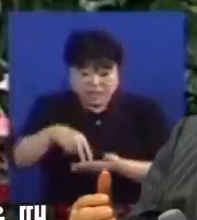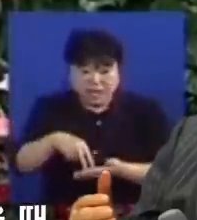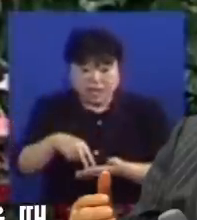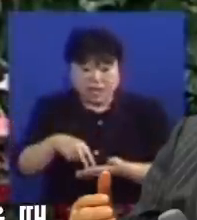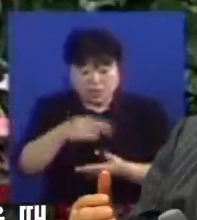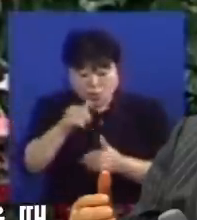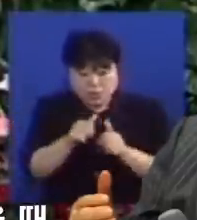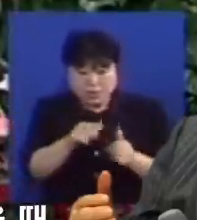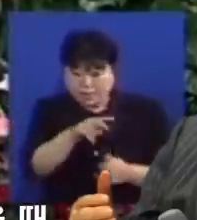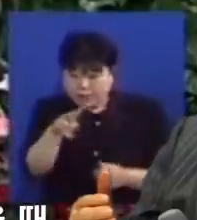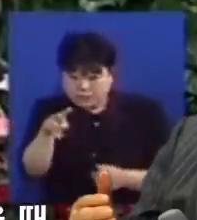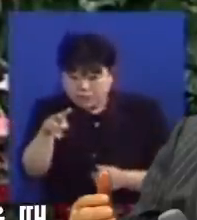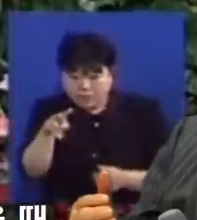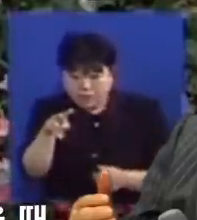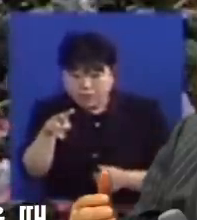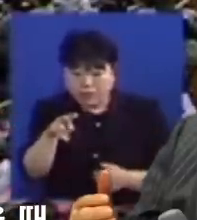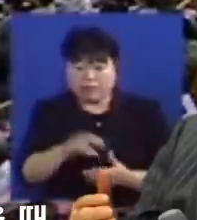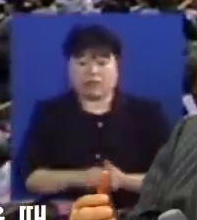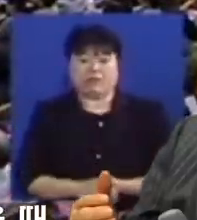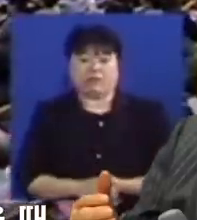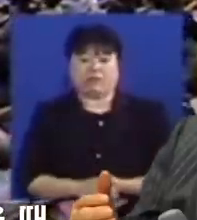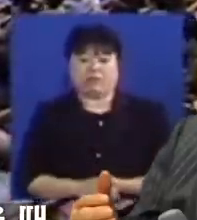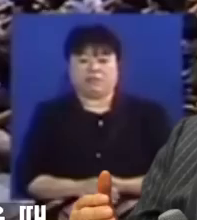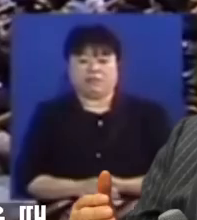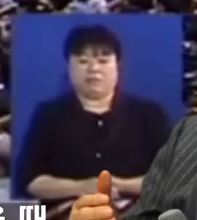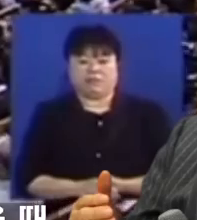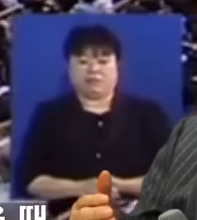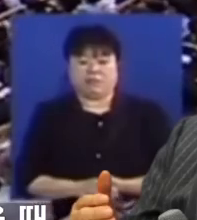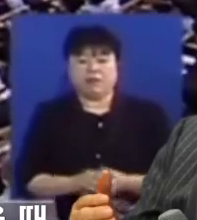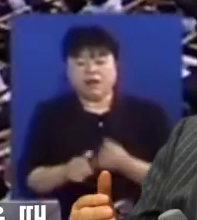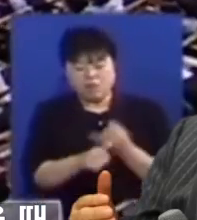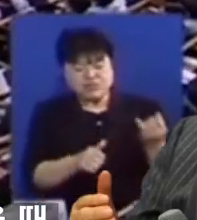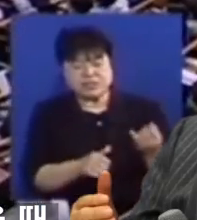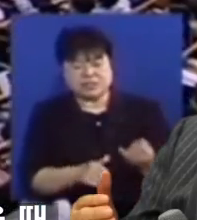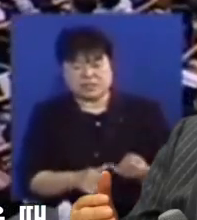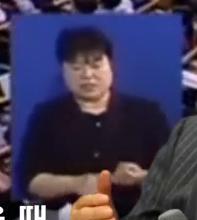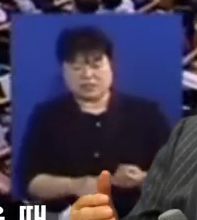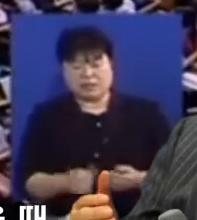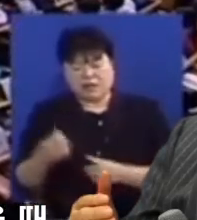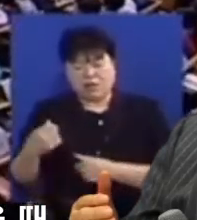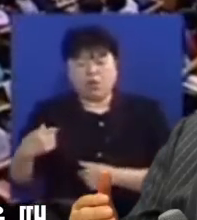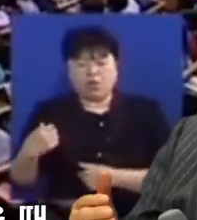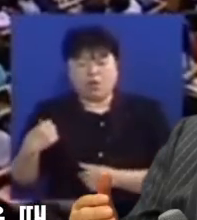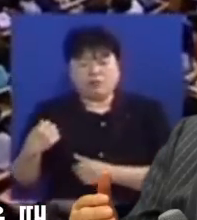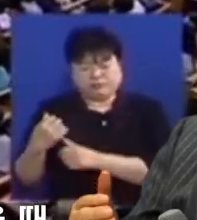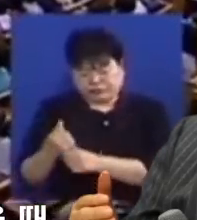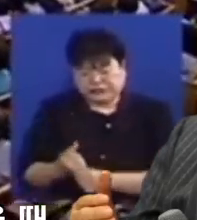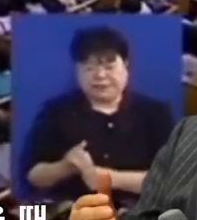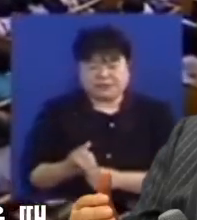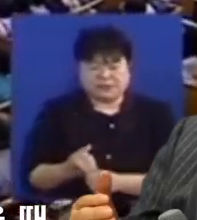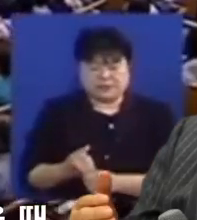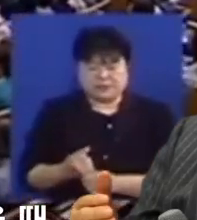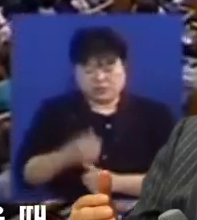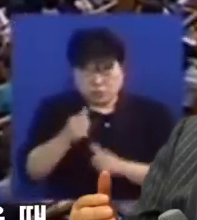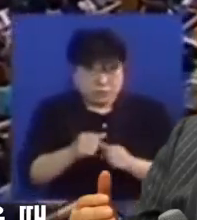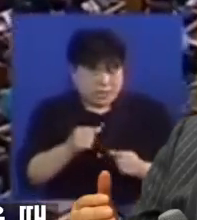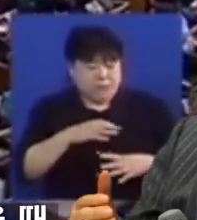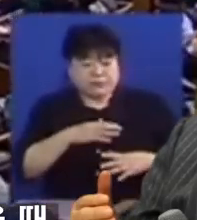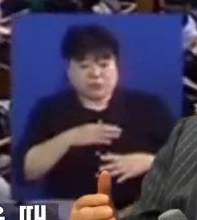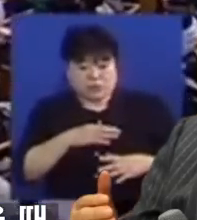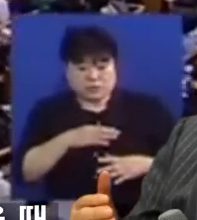와서 일을 보고 있거든. 이때다 싶어서 달려들어서 붙잡았습니다. 요셉이